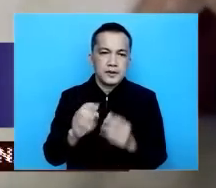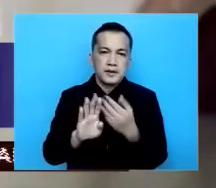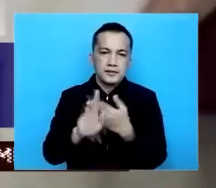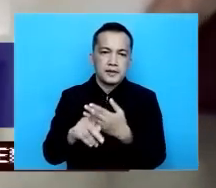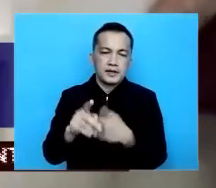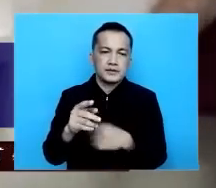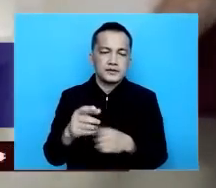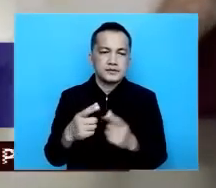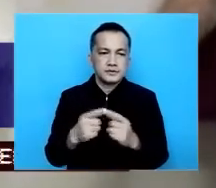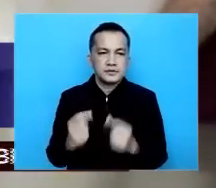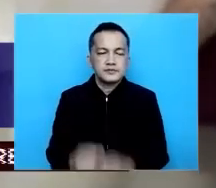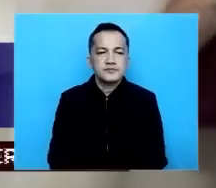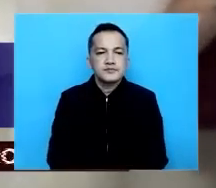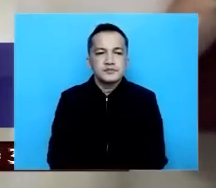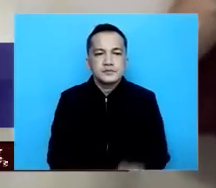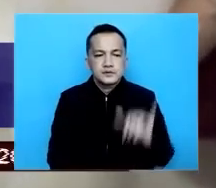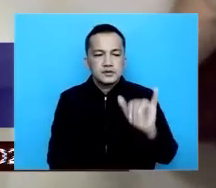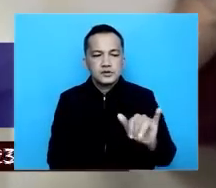Yuki Watanabe,